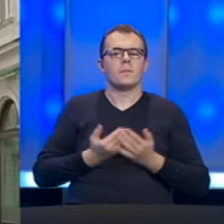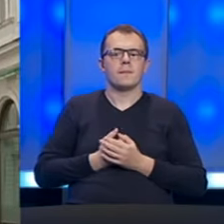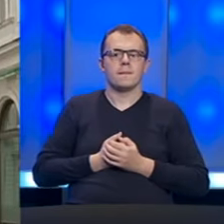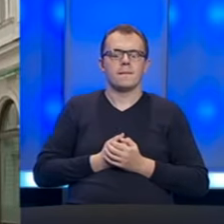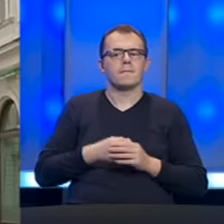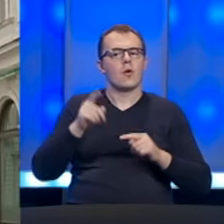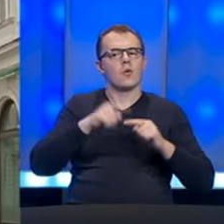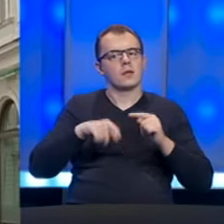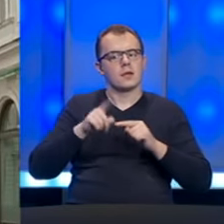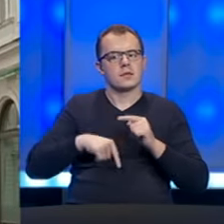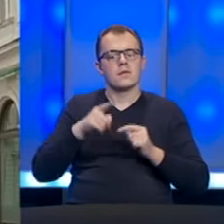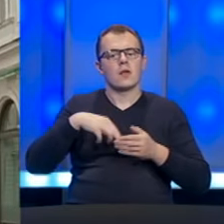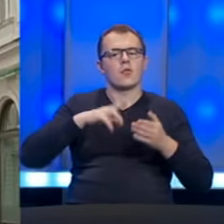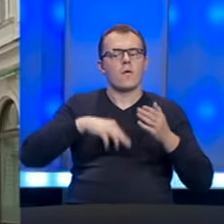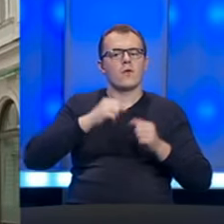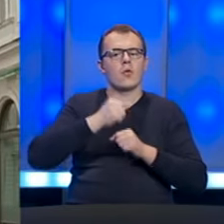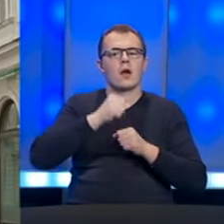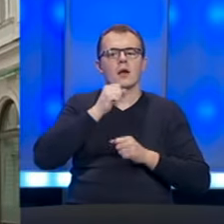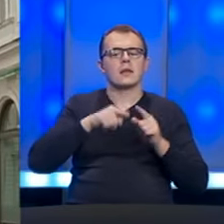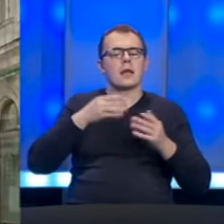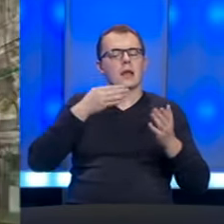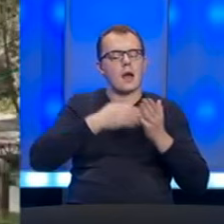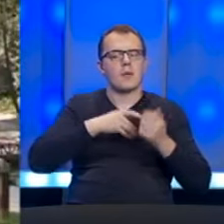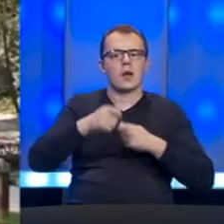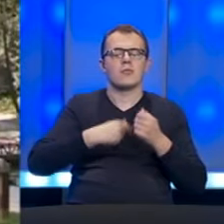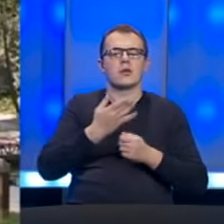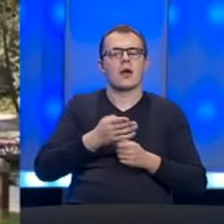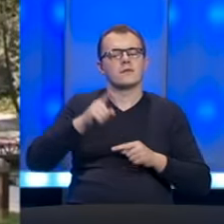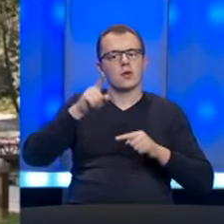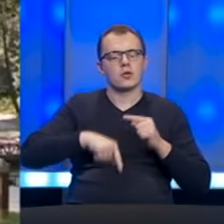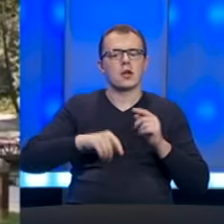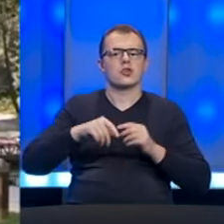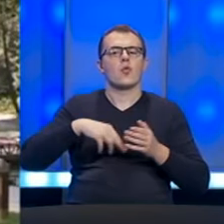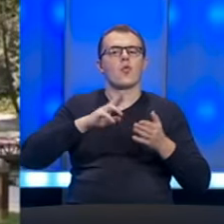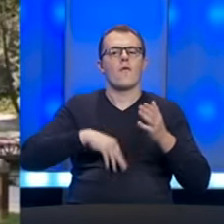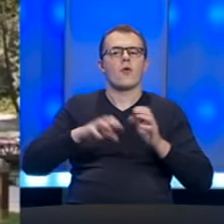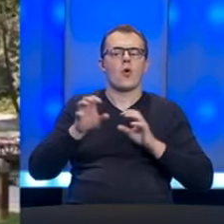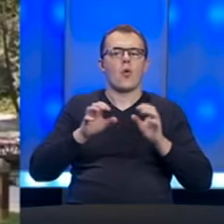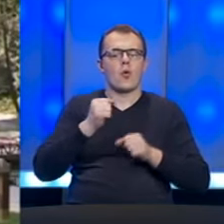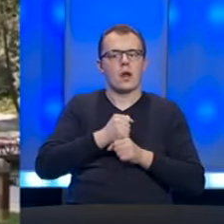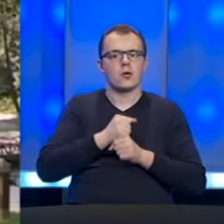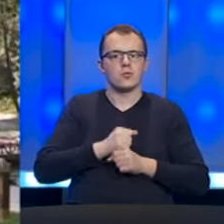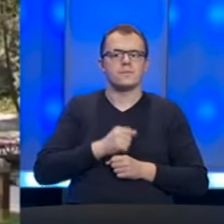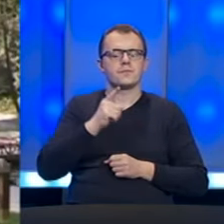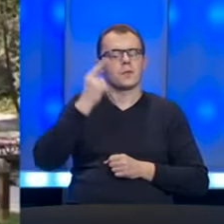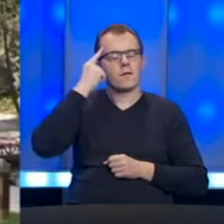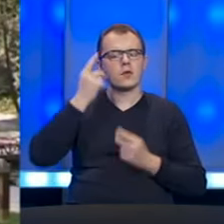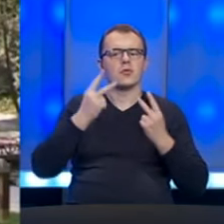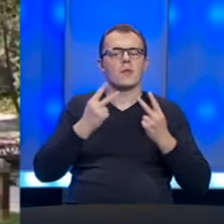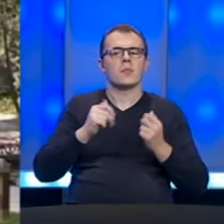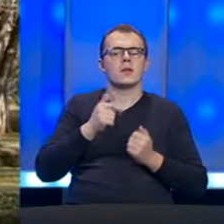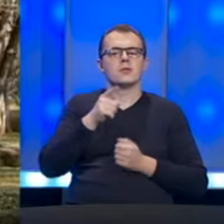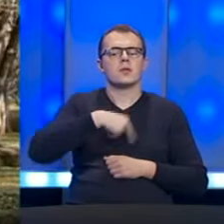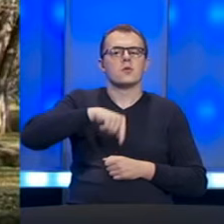prilikom otkazivanja ugovora o radu ili namjere poslodavca da otkaže ugovor o radu. Ono što je također bitno napomenuti jeste da smo